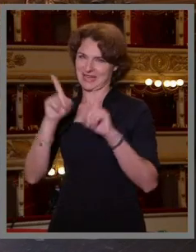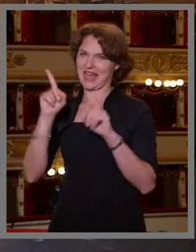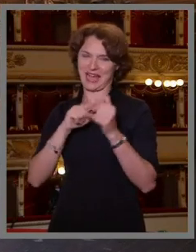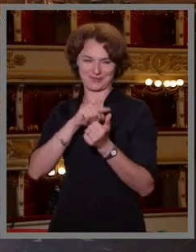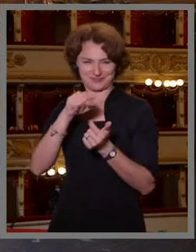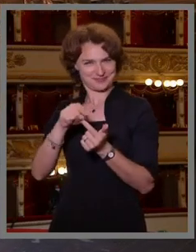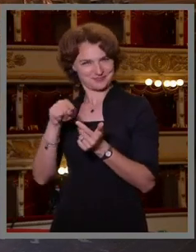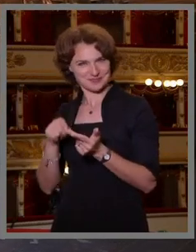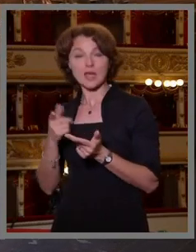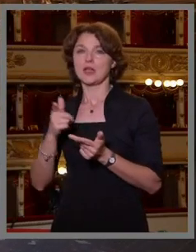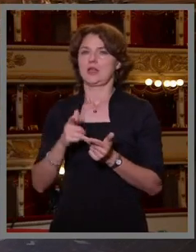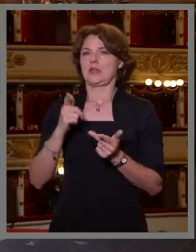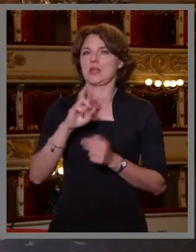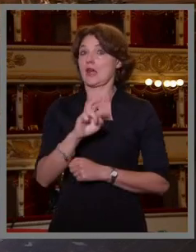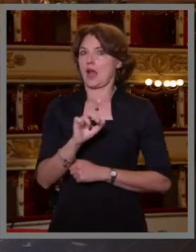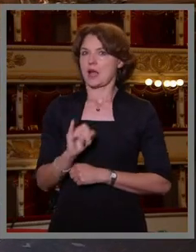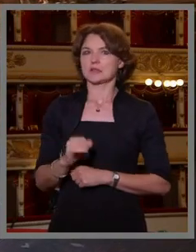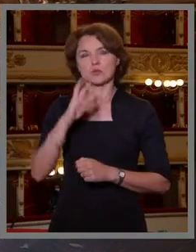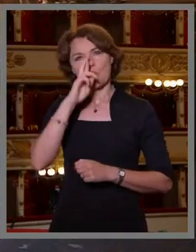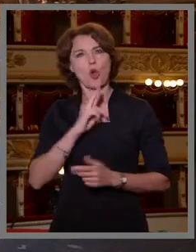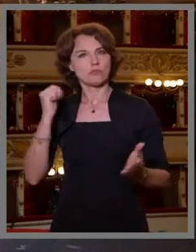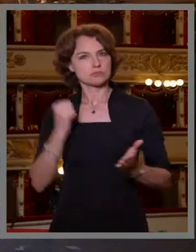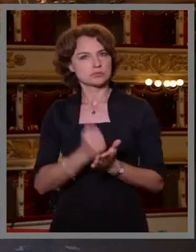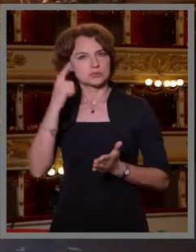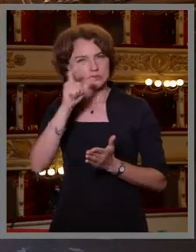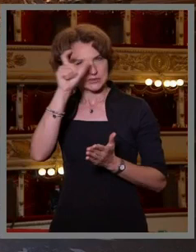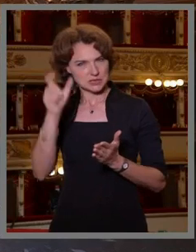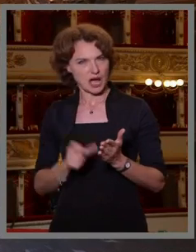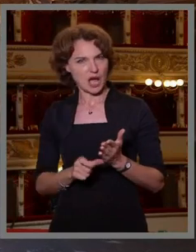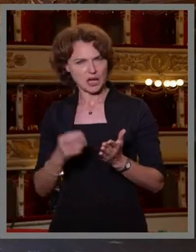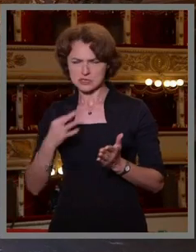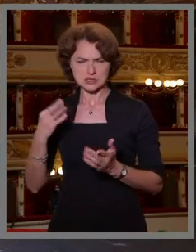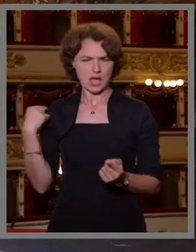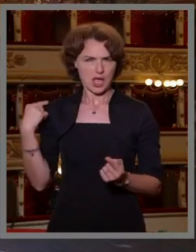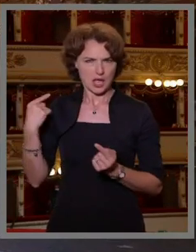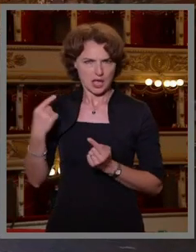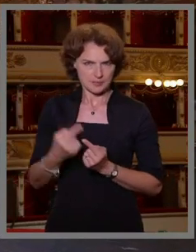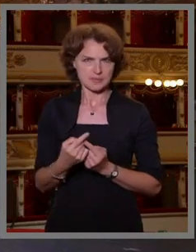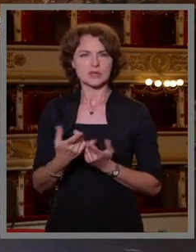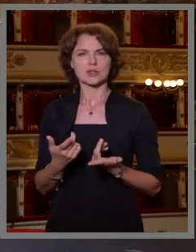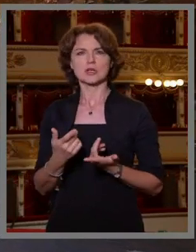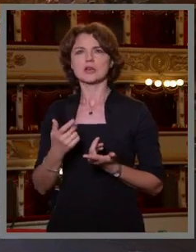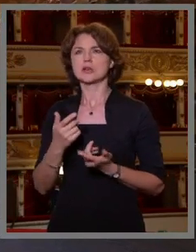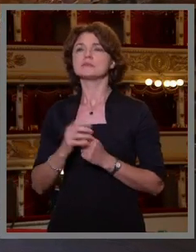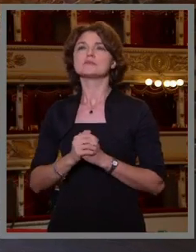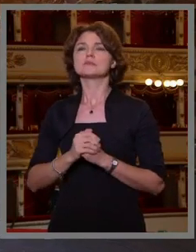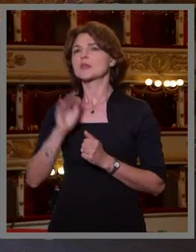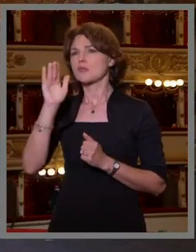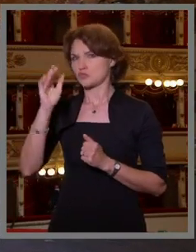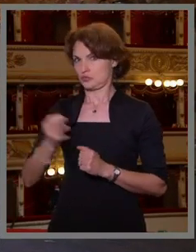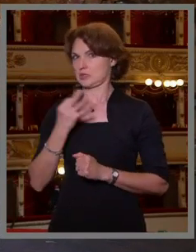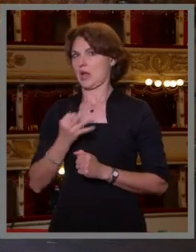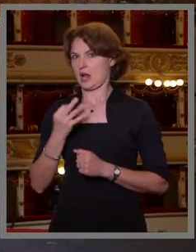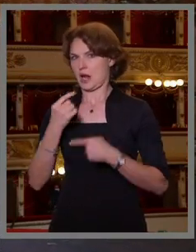fondamentale nel nostro paese da sempre avuto e io sono tra quelli che dicono lo dovrà sempre avere e per